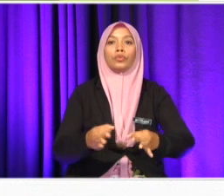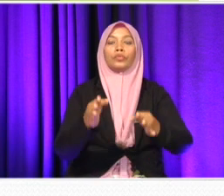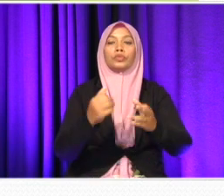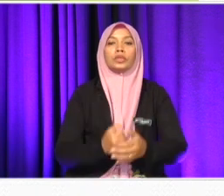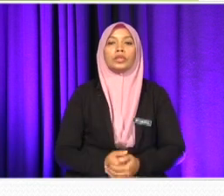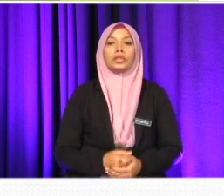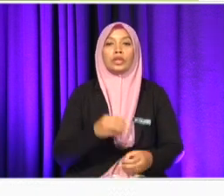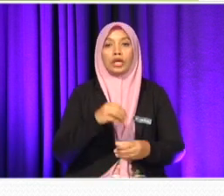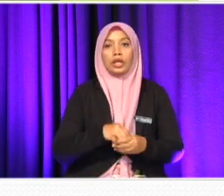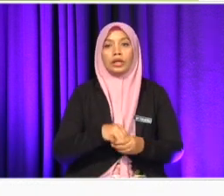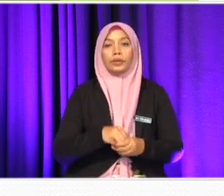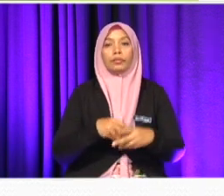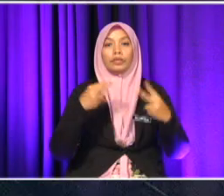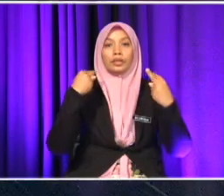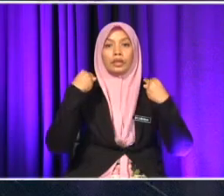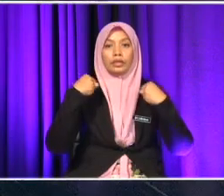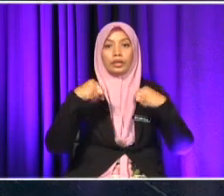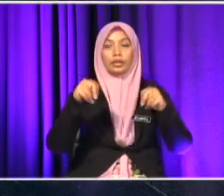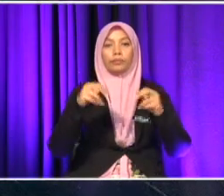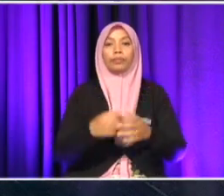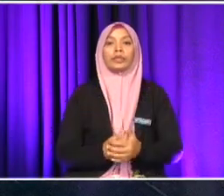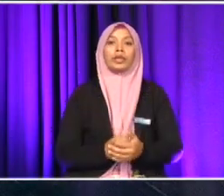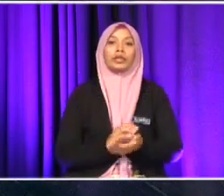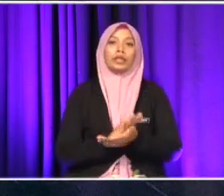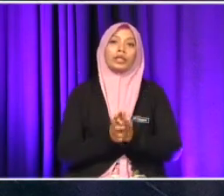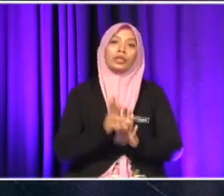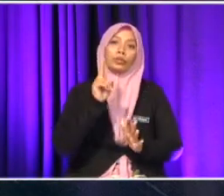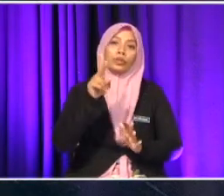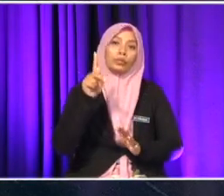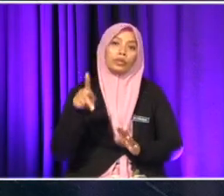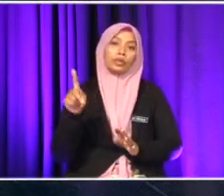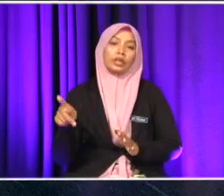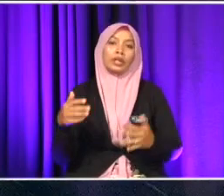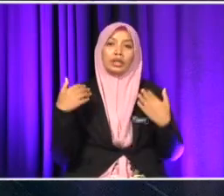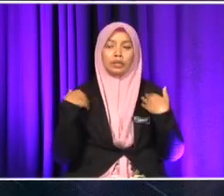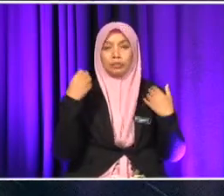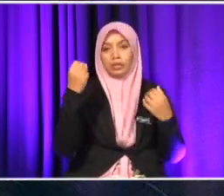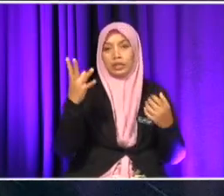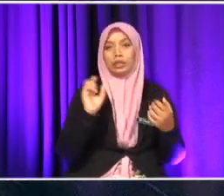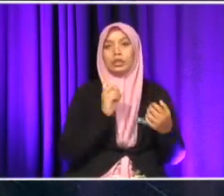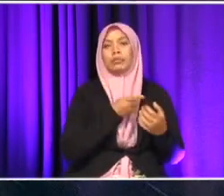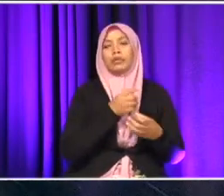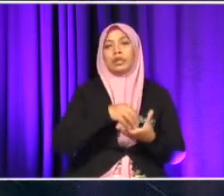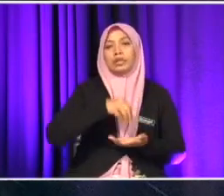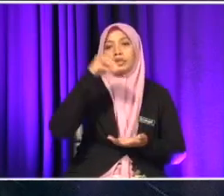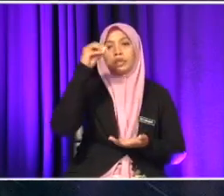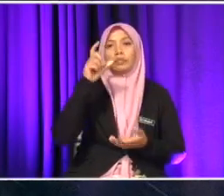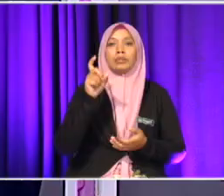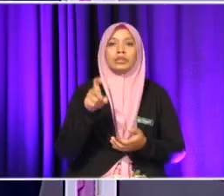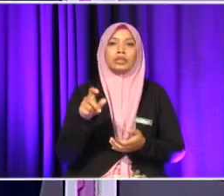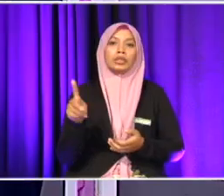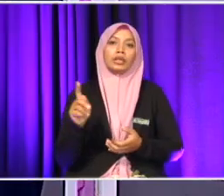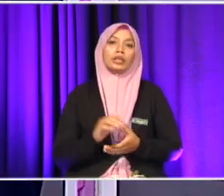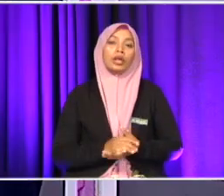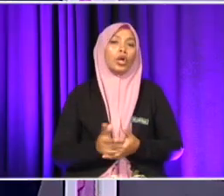perniagaan Oke jadi dua pekare ataupun Banyak soalnya yang kita belajar untuk memastikan kita